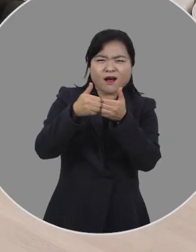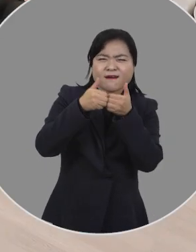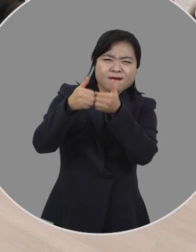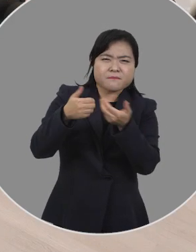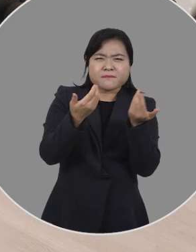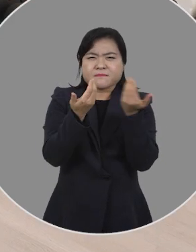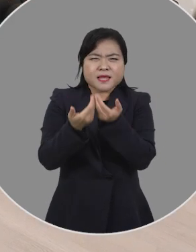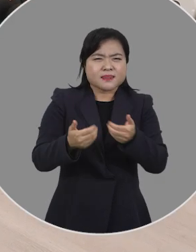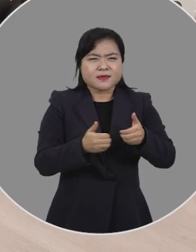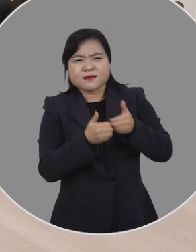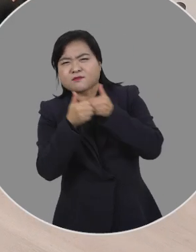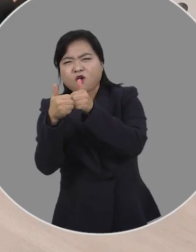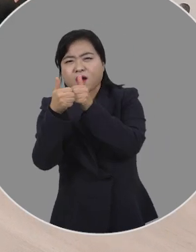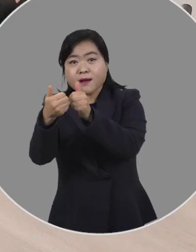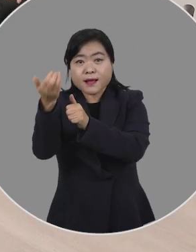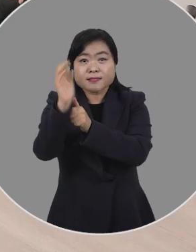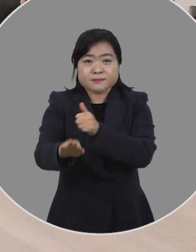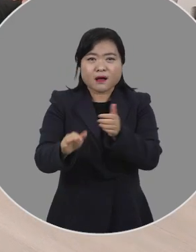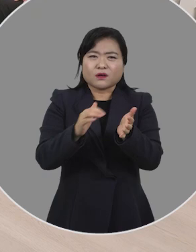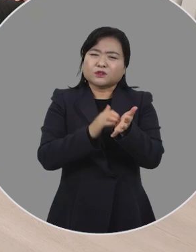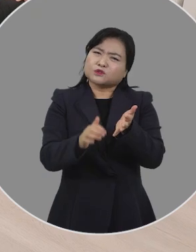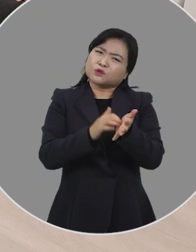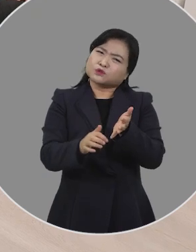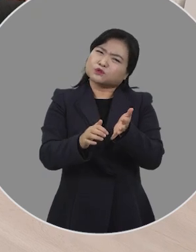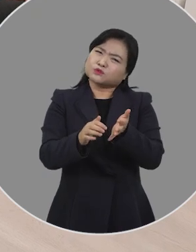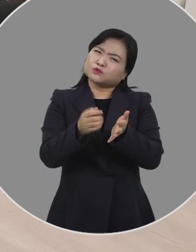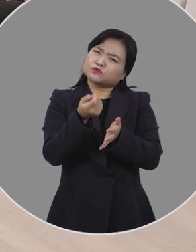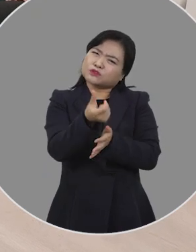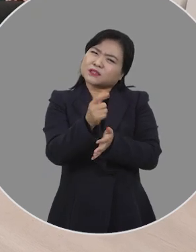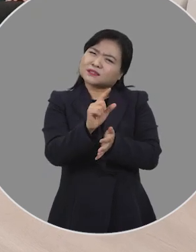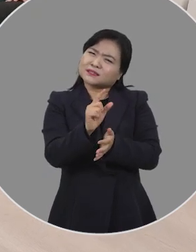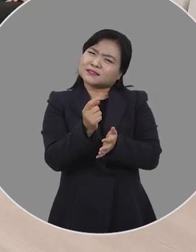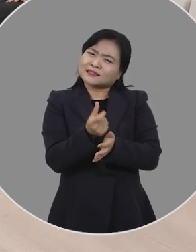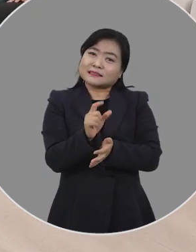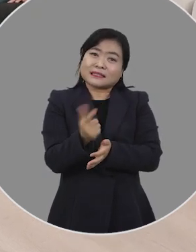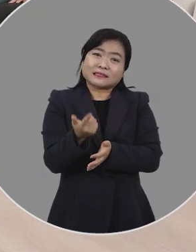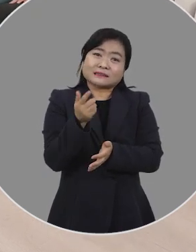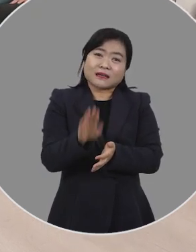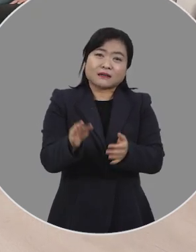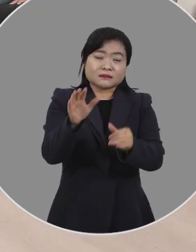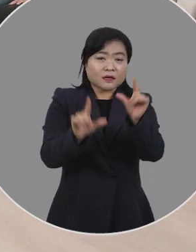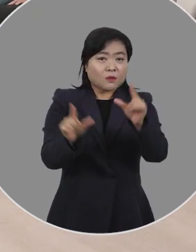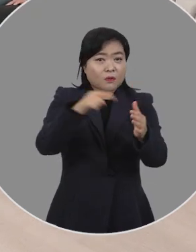반대했지만 이게 적은 수는 아니었을 것 같아요. 상황 속에서 보면.